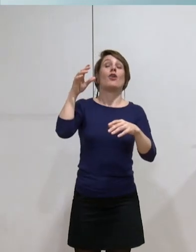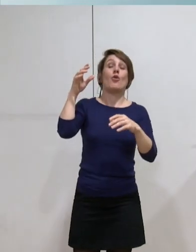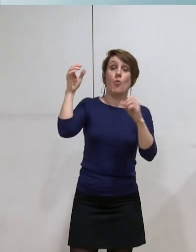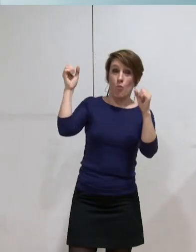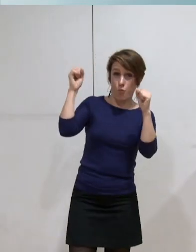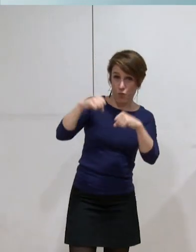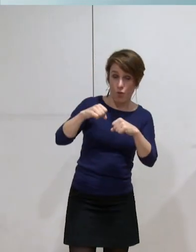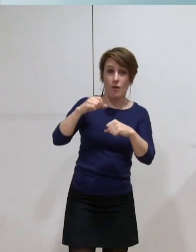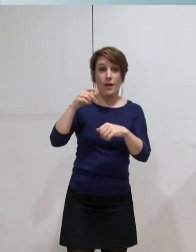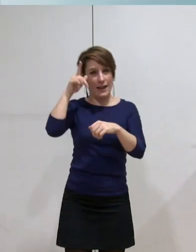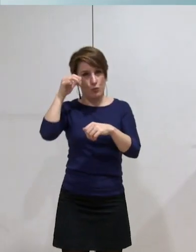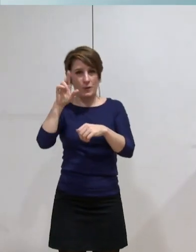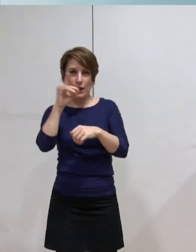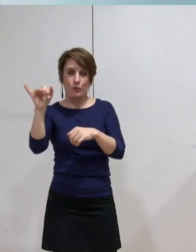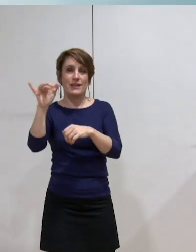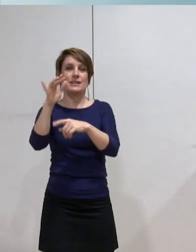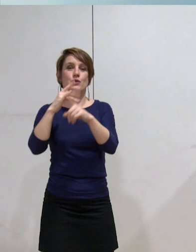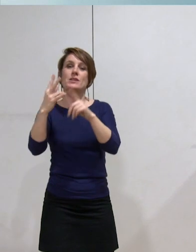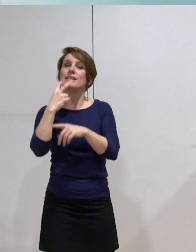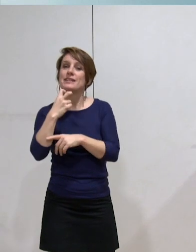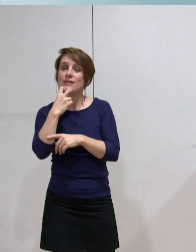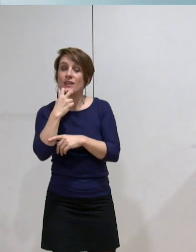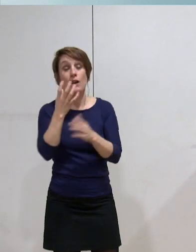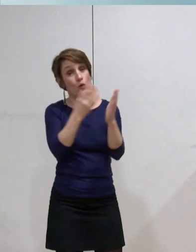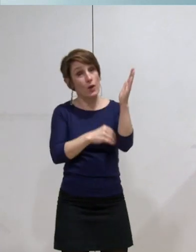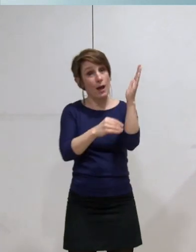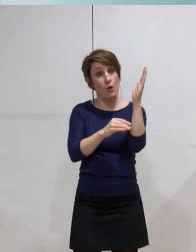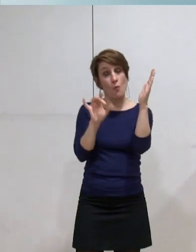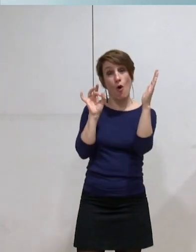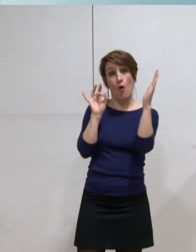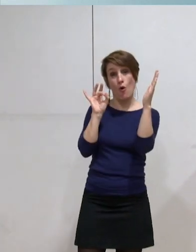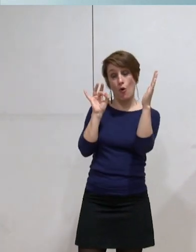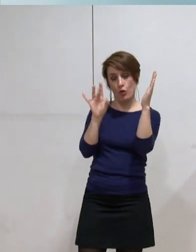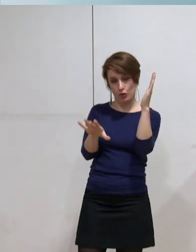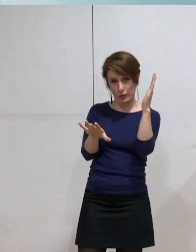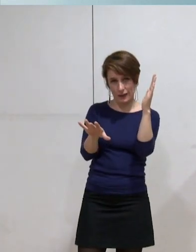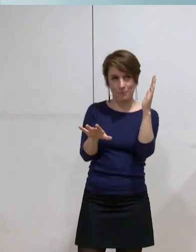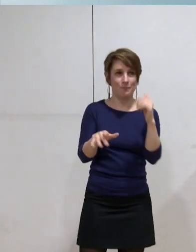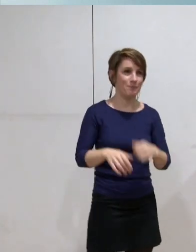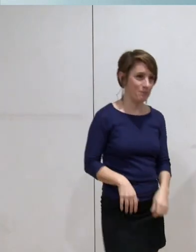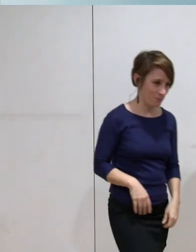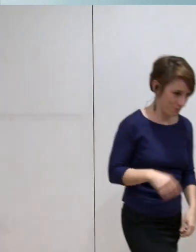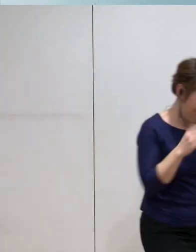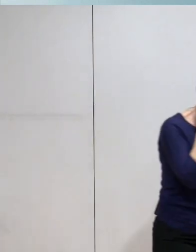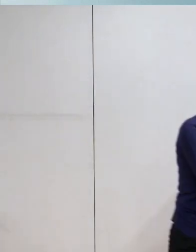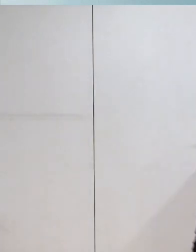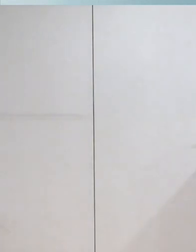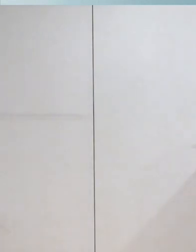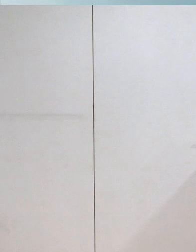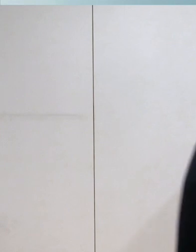républicain udi société civile cet amendement est repoussé l'amendement numéro